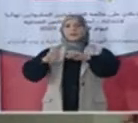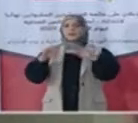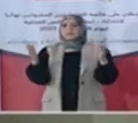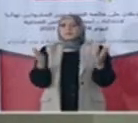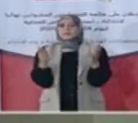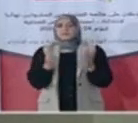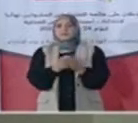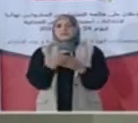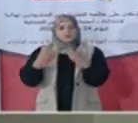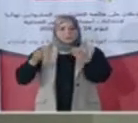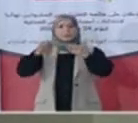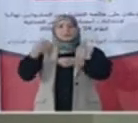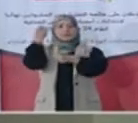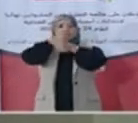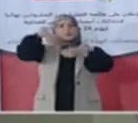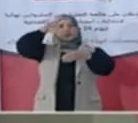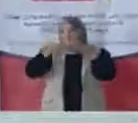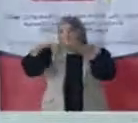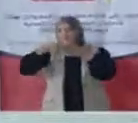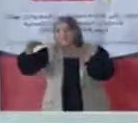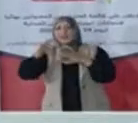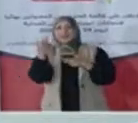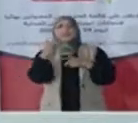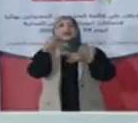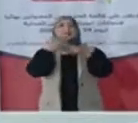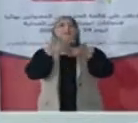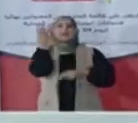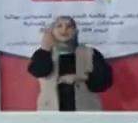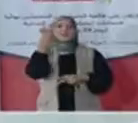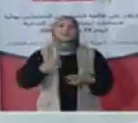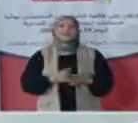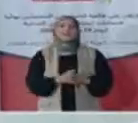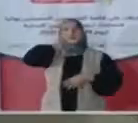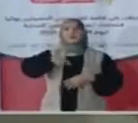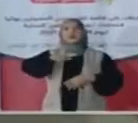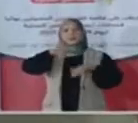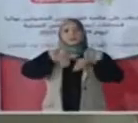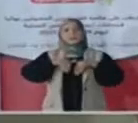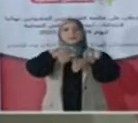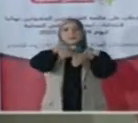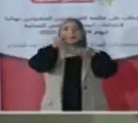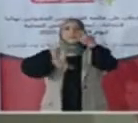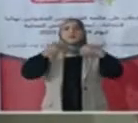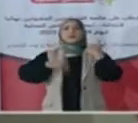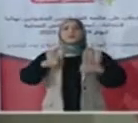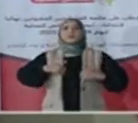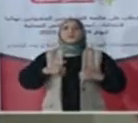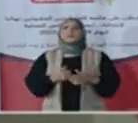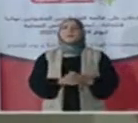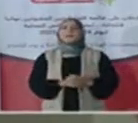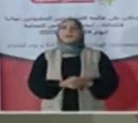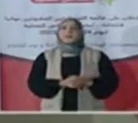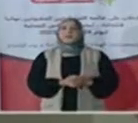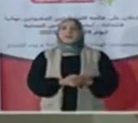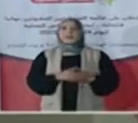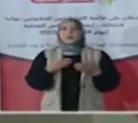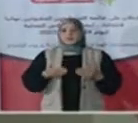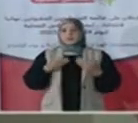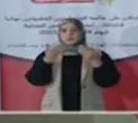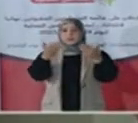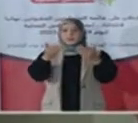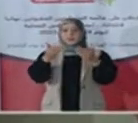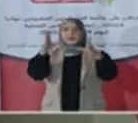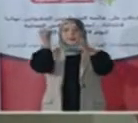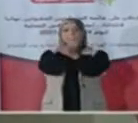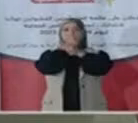يعني يتم اعتماد القرعة للوصول إليه. نؤكد على أن حاملي الإعاقة بمجرد وصولهم إلى